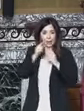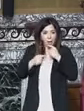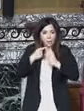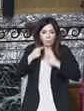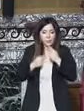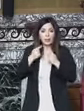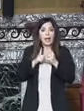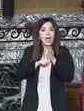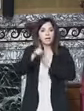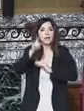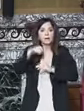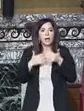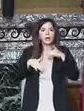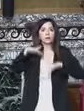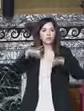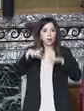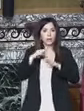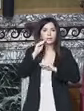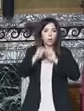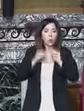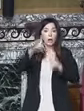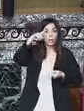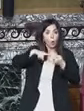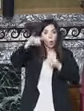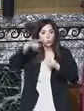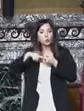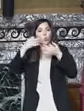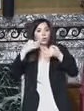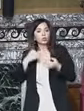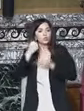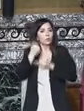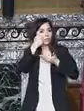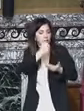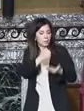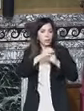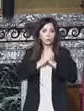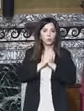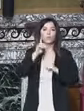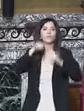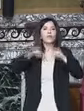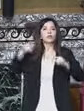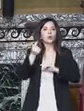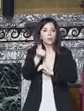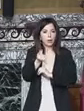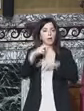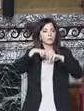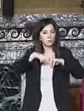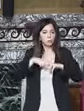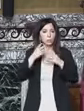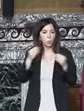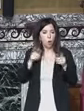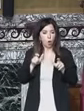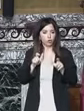di consumo le decisioni di investimento al netto di fattori temporanei le variazioni dei prezzi restano molto